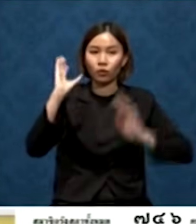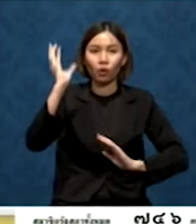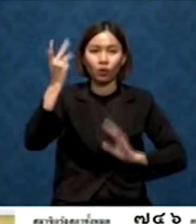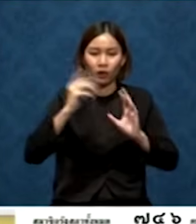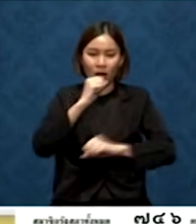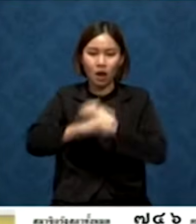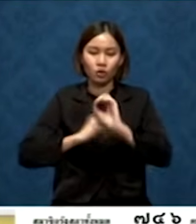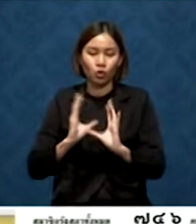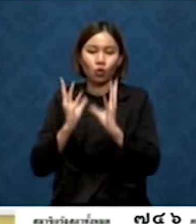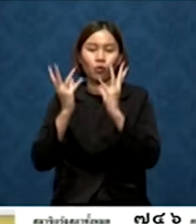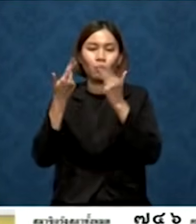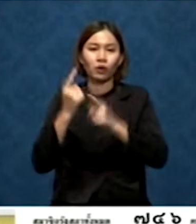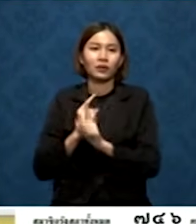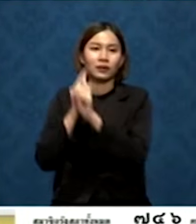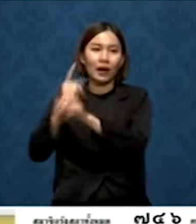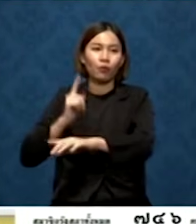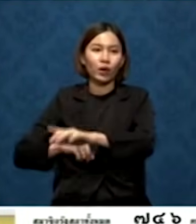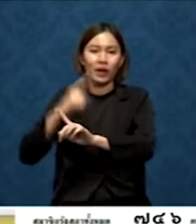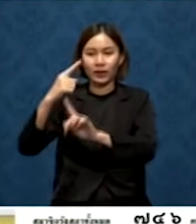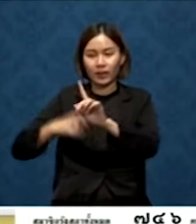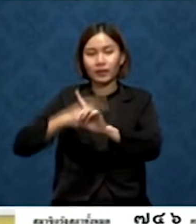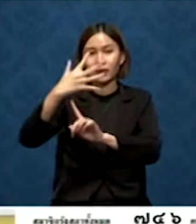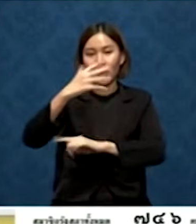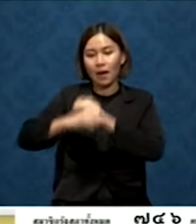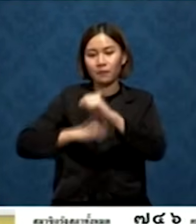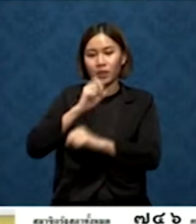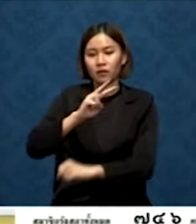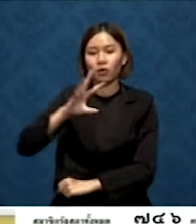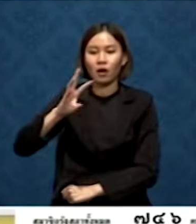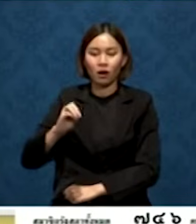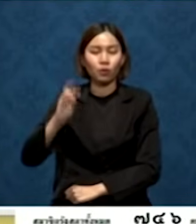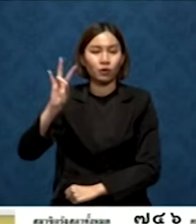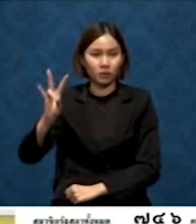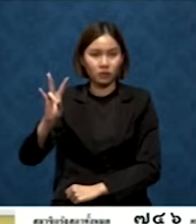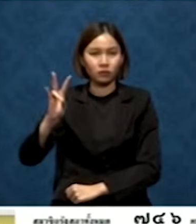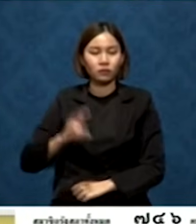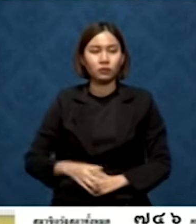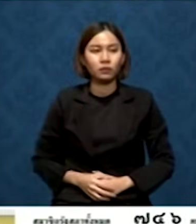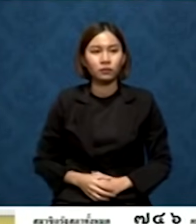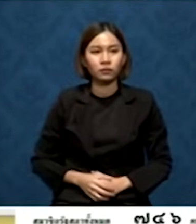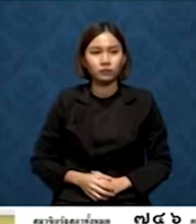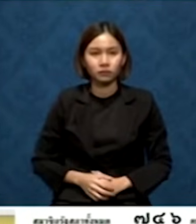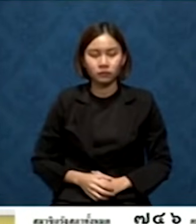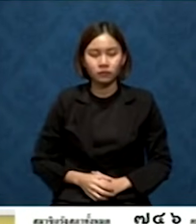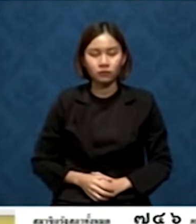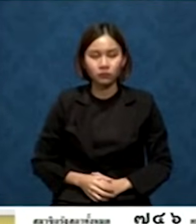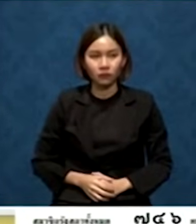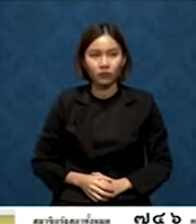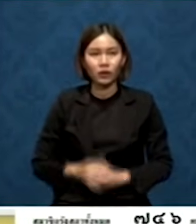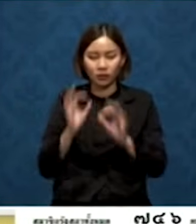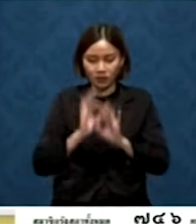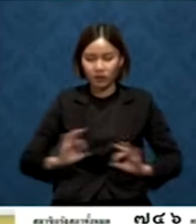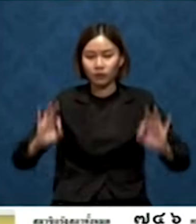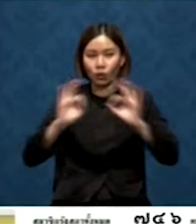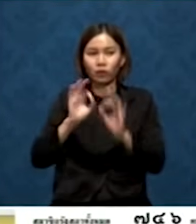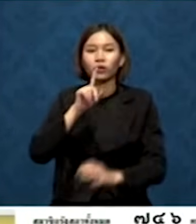อายุไปตามกาลเวลาในเดือนพฤษภาคมปี 2567ดังนั้นก็ท่านประธานผมจำเป็นต้องทวงถาม